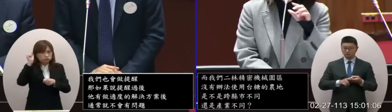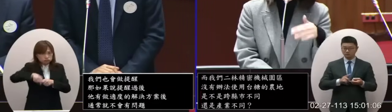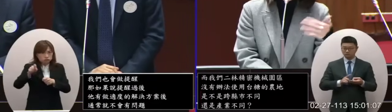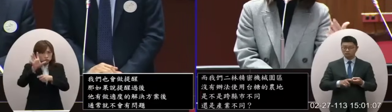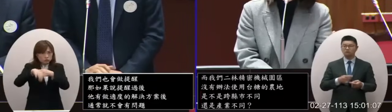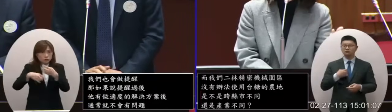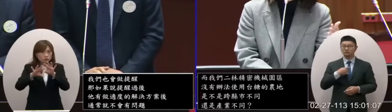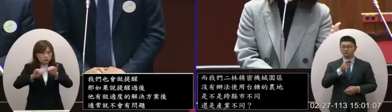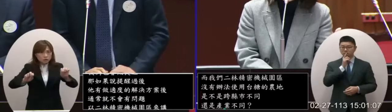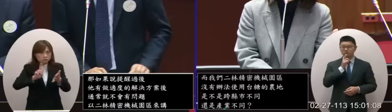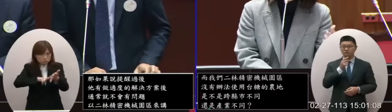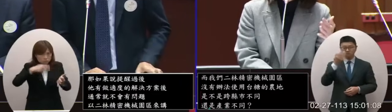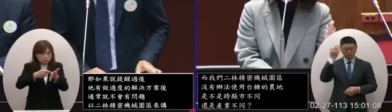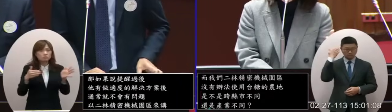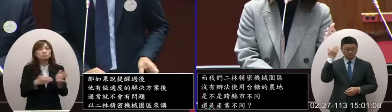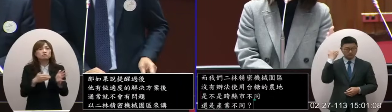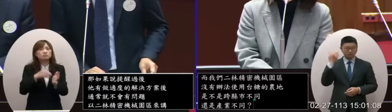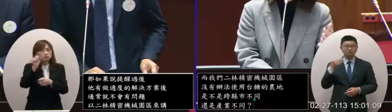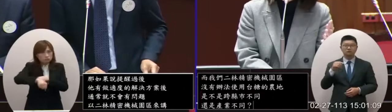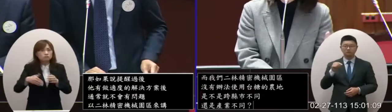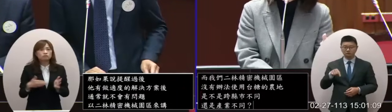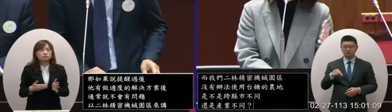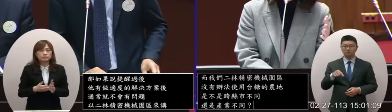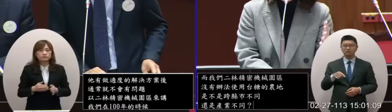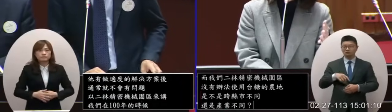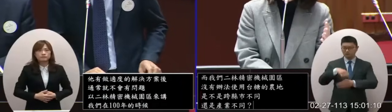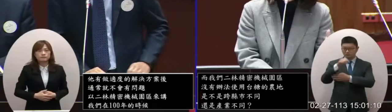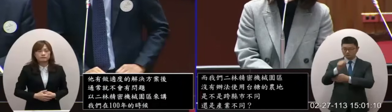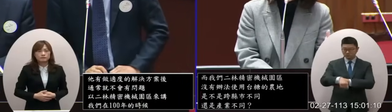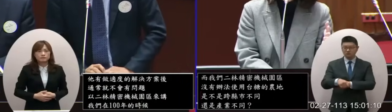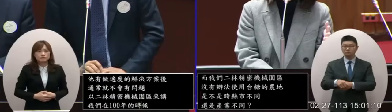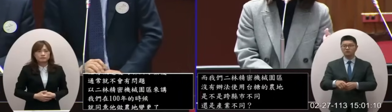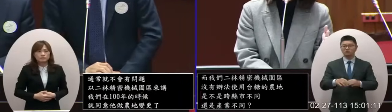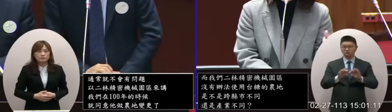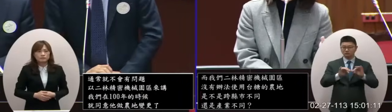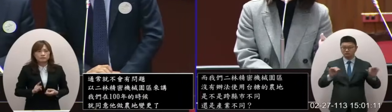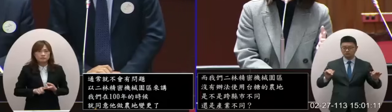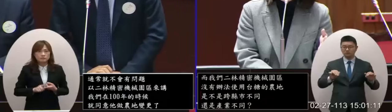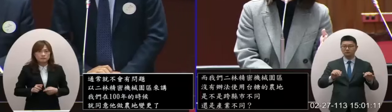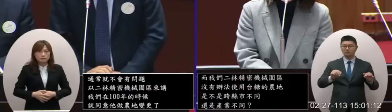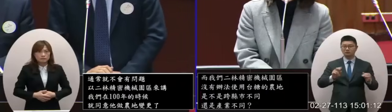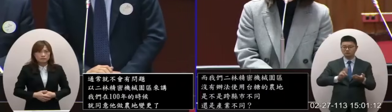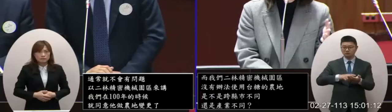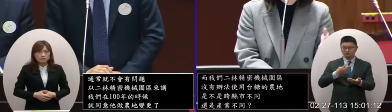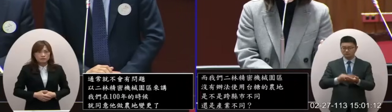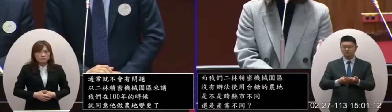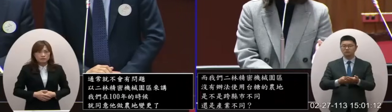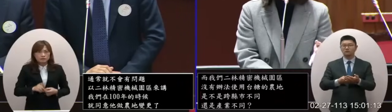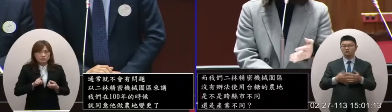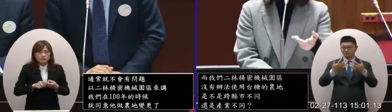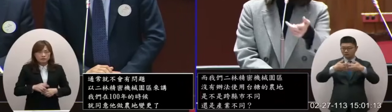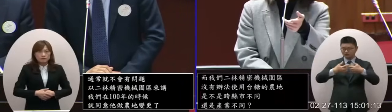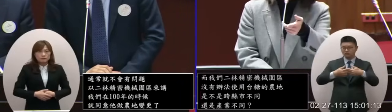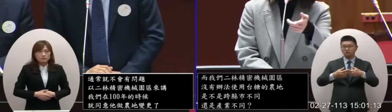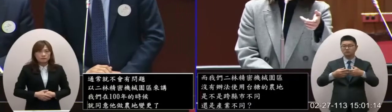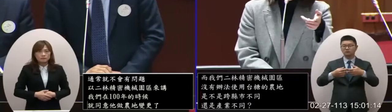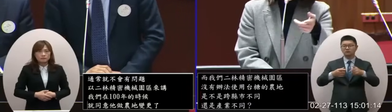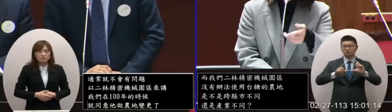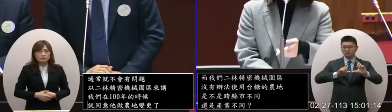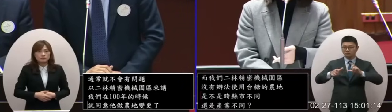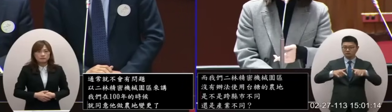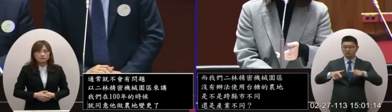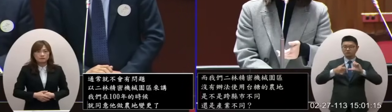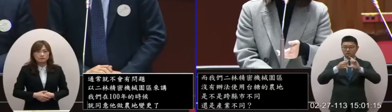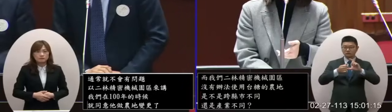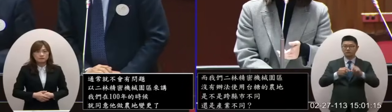说他本来在之前他就已经同意要变成就是精密工业园区，但是那个